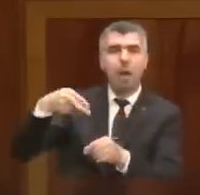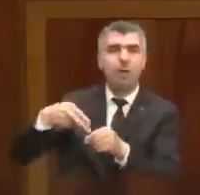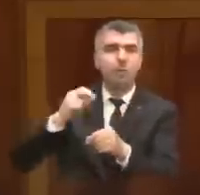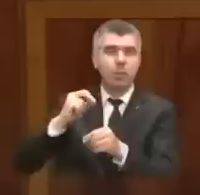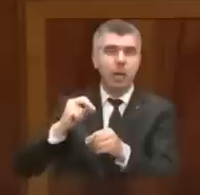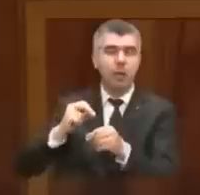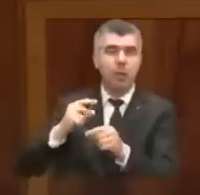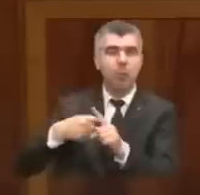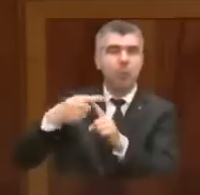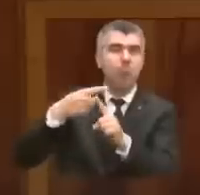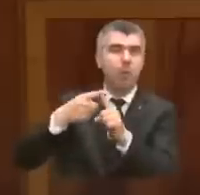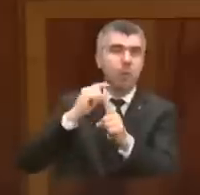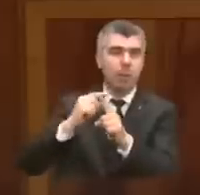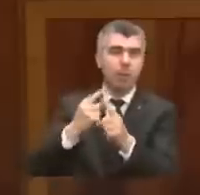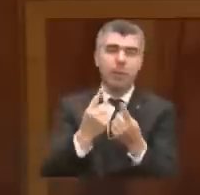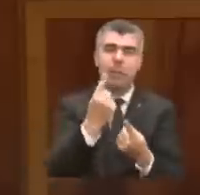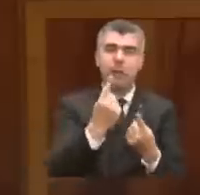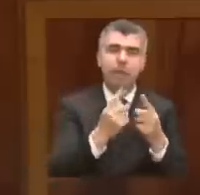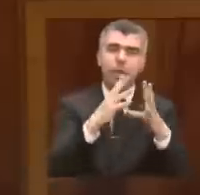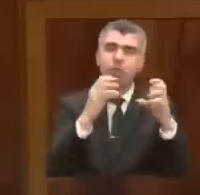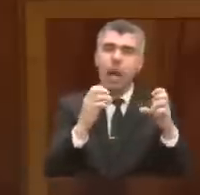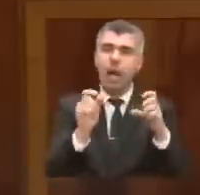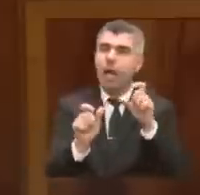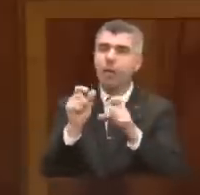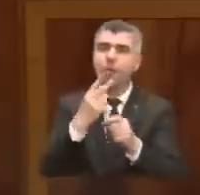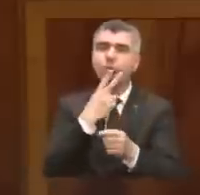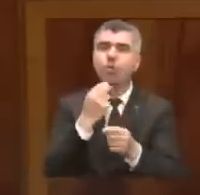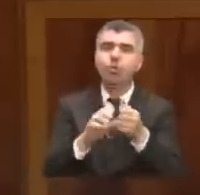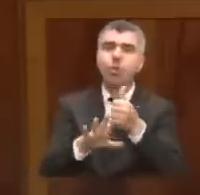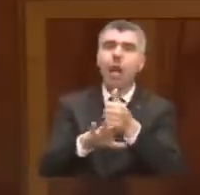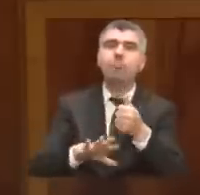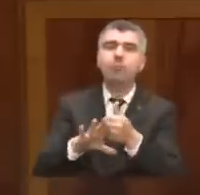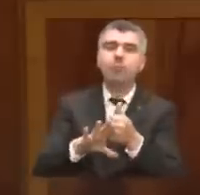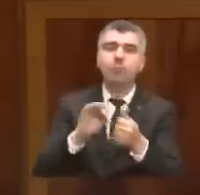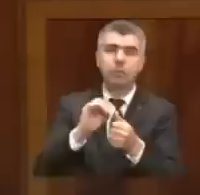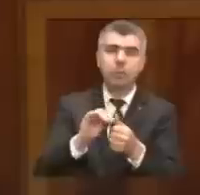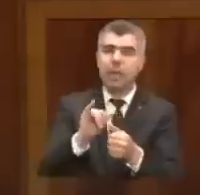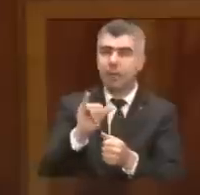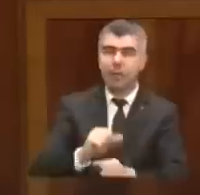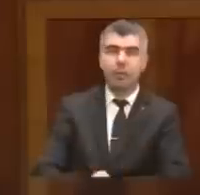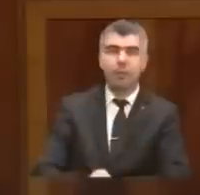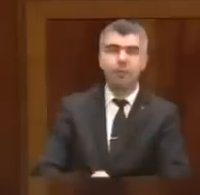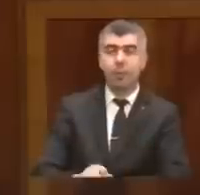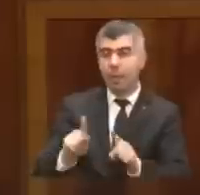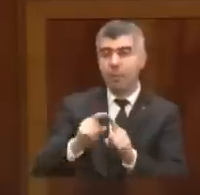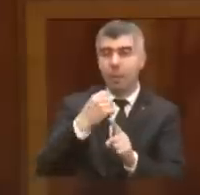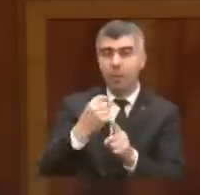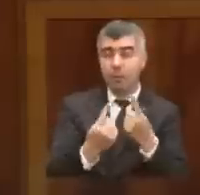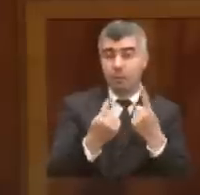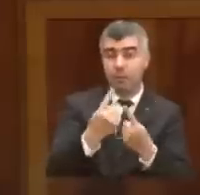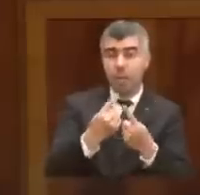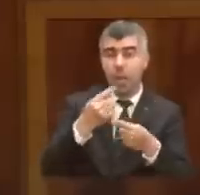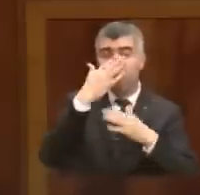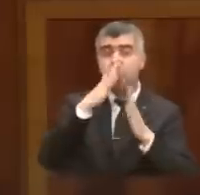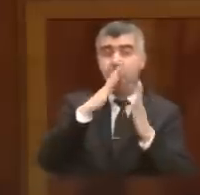فكيف نفسر هذه الأطروحات لشعب يعيش الويلات؟ الحقد المجتمعي وصل لدرجة أن مواطن